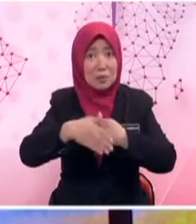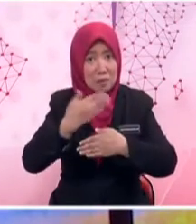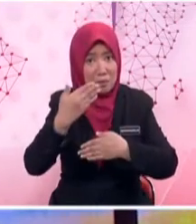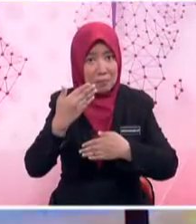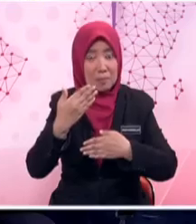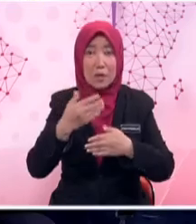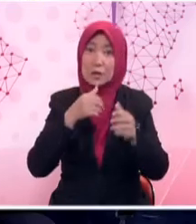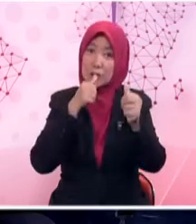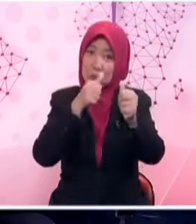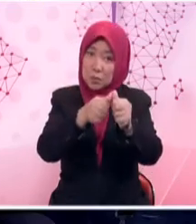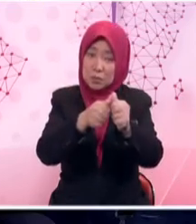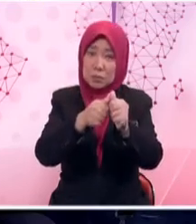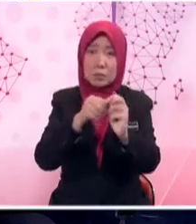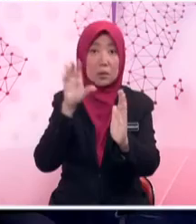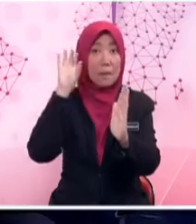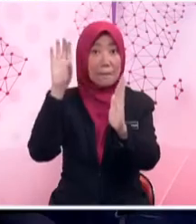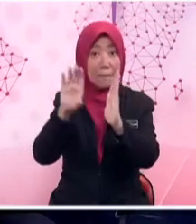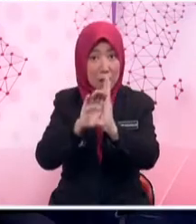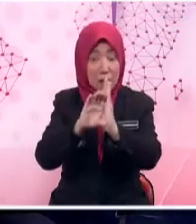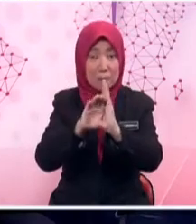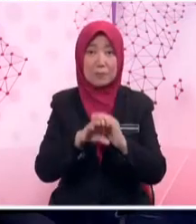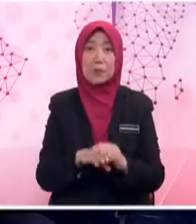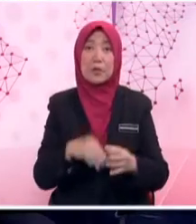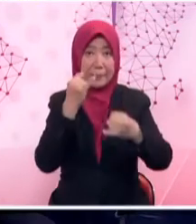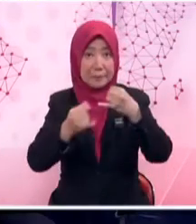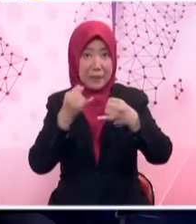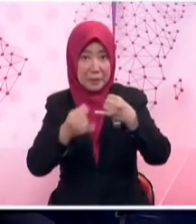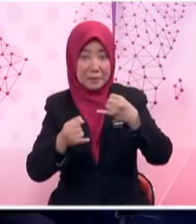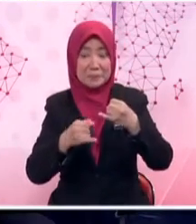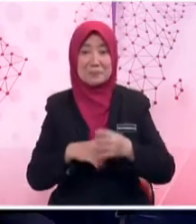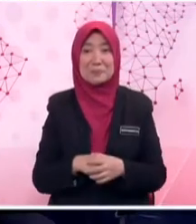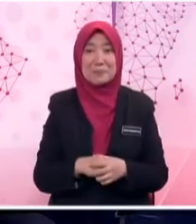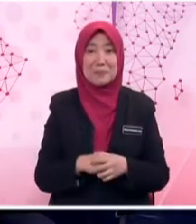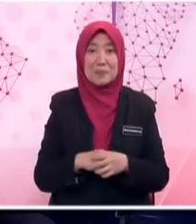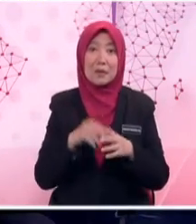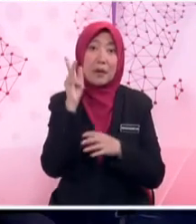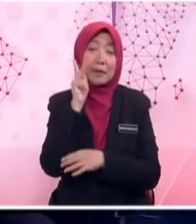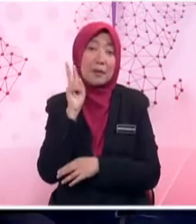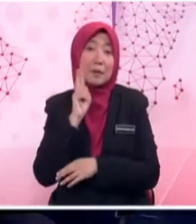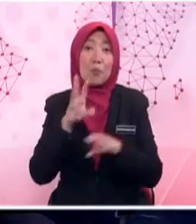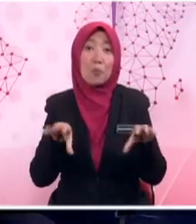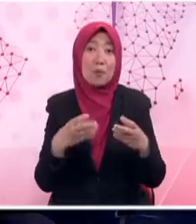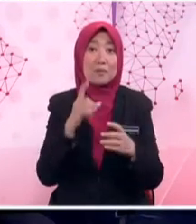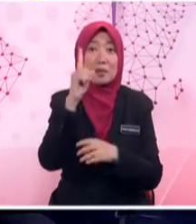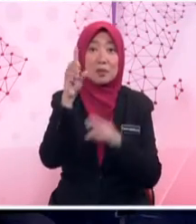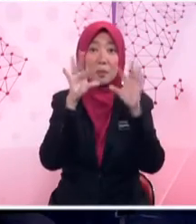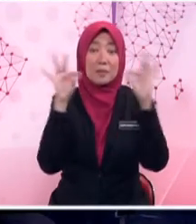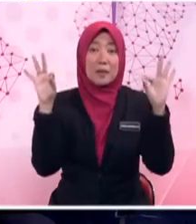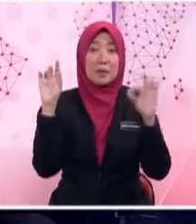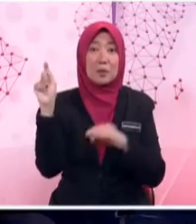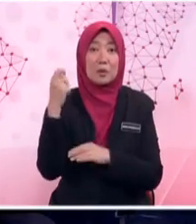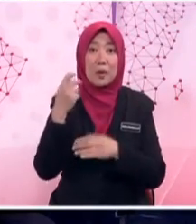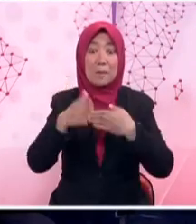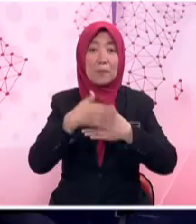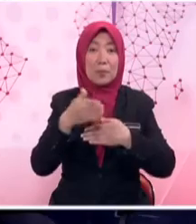gambar. Saya nak bagi Rina cuba last kali untuk bina satu ayat tunggal yang mudah menggunakan